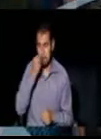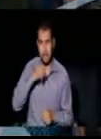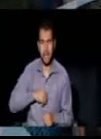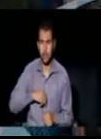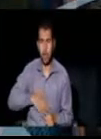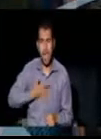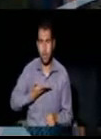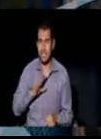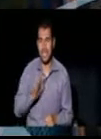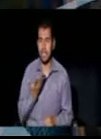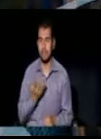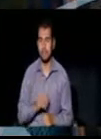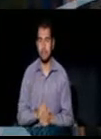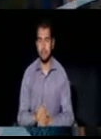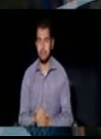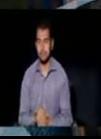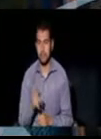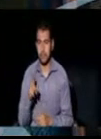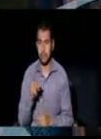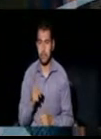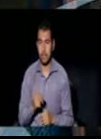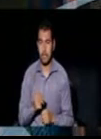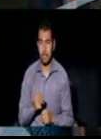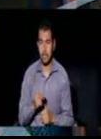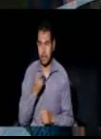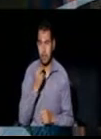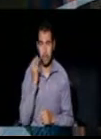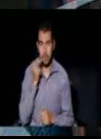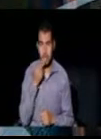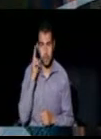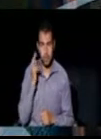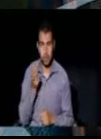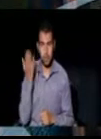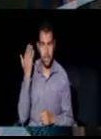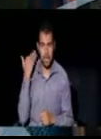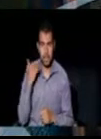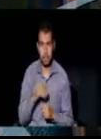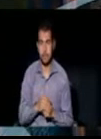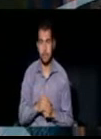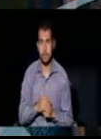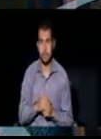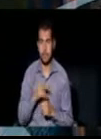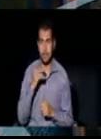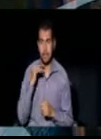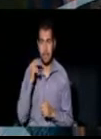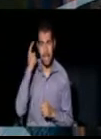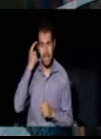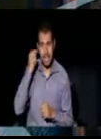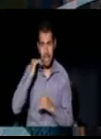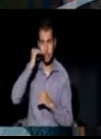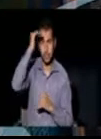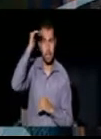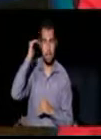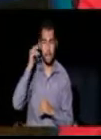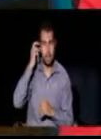طبعا انا الصم، عشان انا عارفه من قبل كده زي ما قلت ان الصم دول يعني ما لهمش سقف احلام،